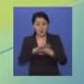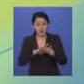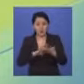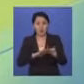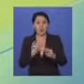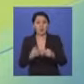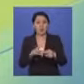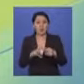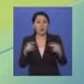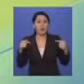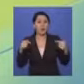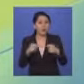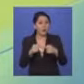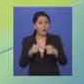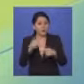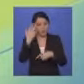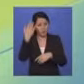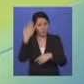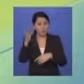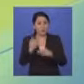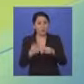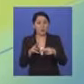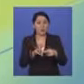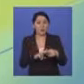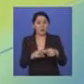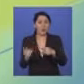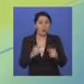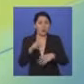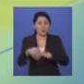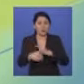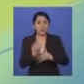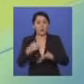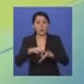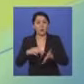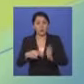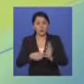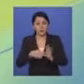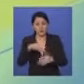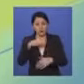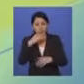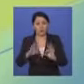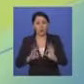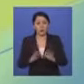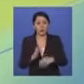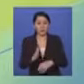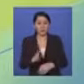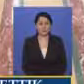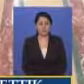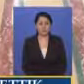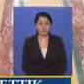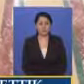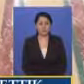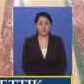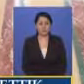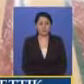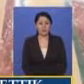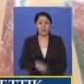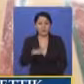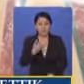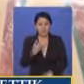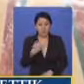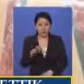айтты. Әзірге нақты қандай екені белгісіз, бірақ президент жаңа кешенді жоспар көп ұзамай жарияланатынын мәлімдеді. Қасым Жомарт